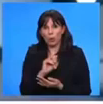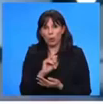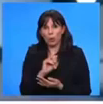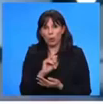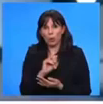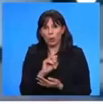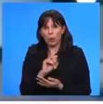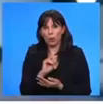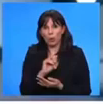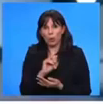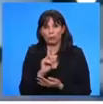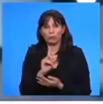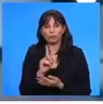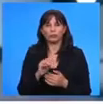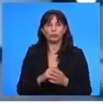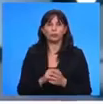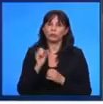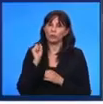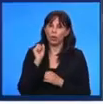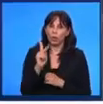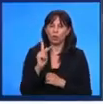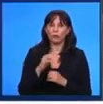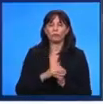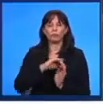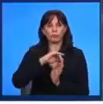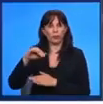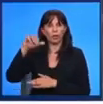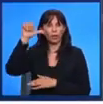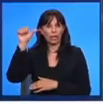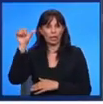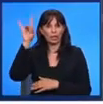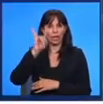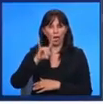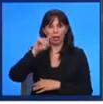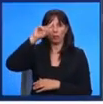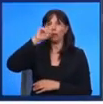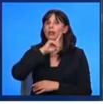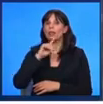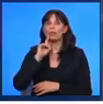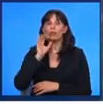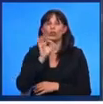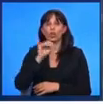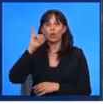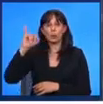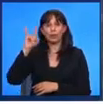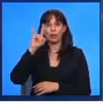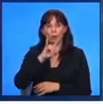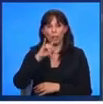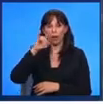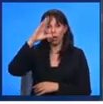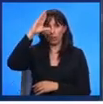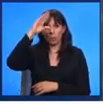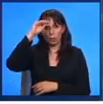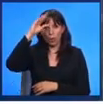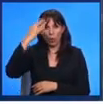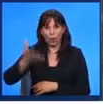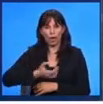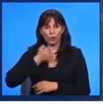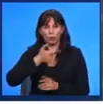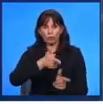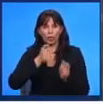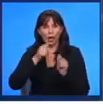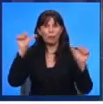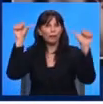זה מה שאני אומר. אוקיי, חברים. איריס חיים, אמא של יותם חיים, זכרו לברכה, שנורה בשוגג, כתבה מכתב לרמטכ"ל הרצי